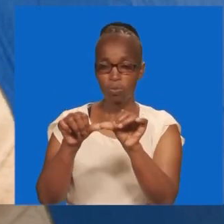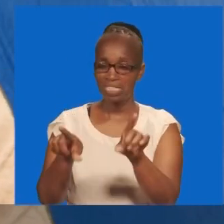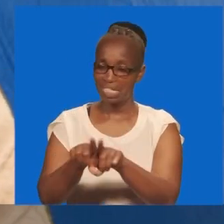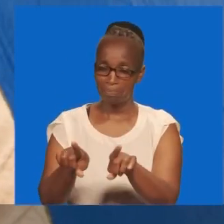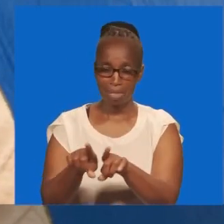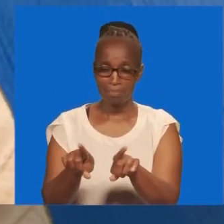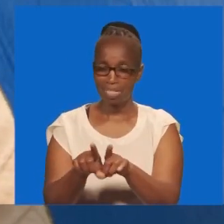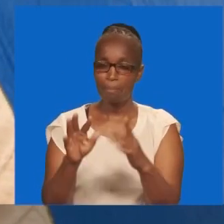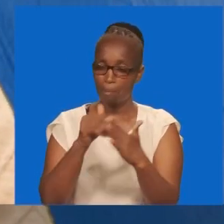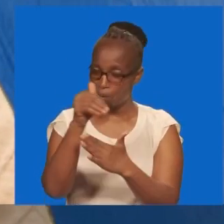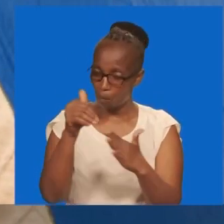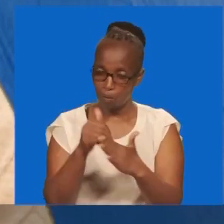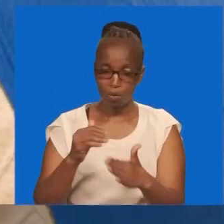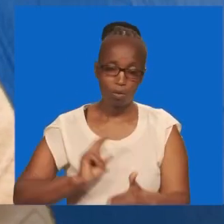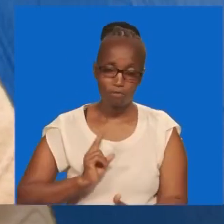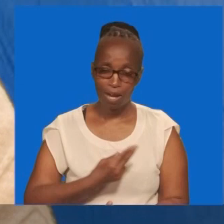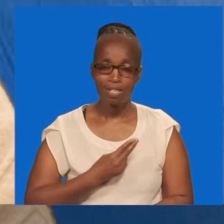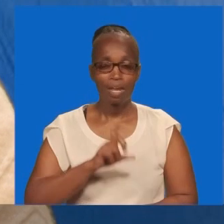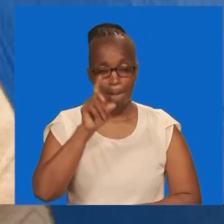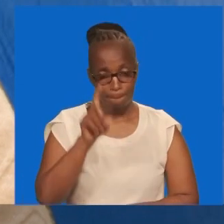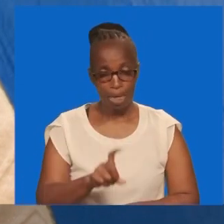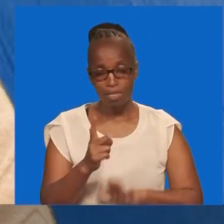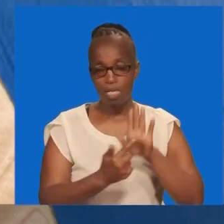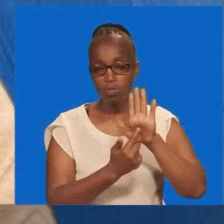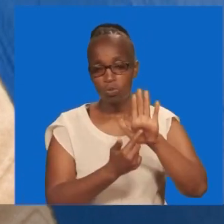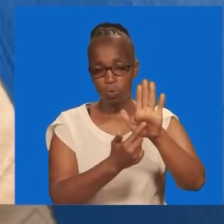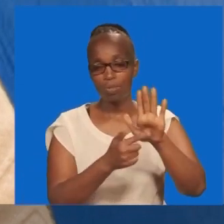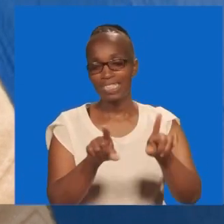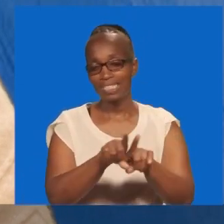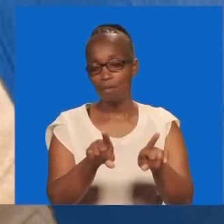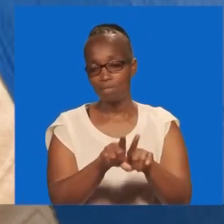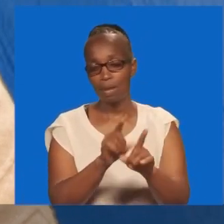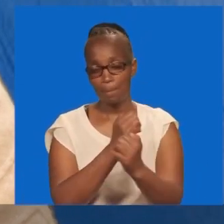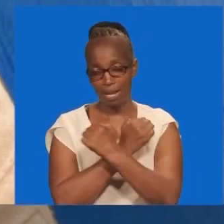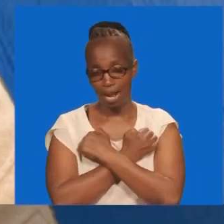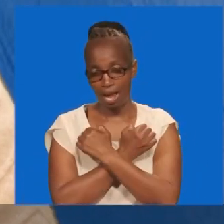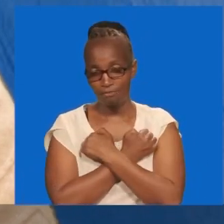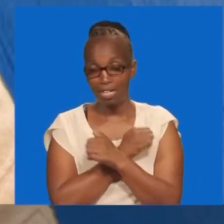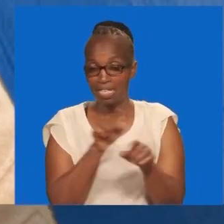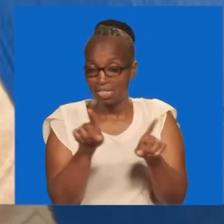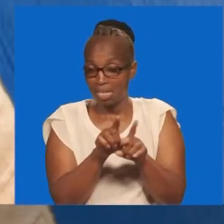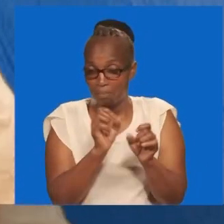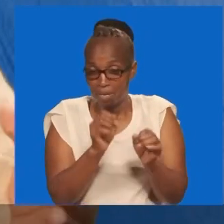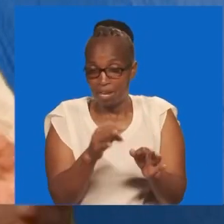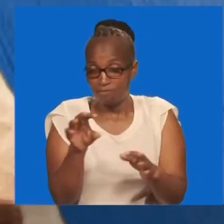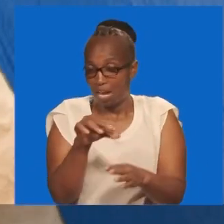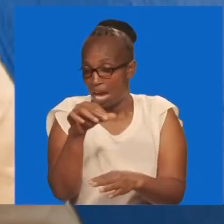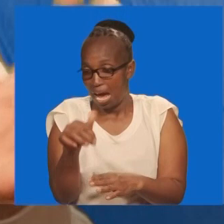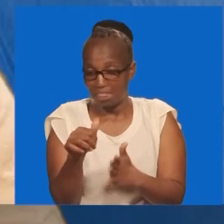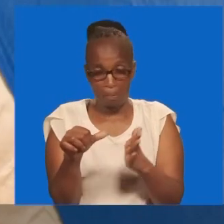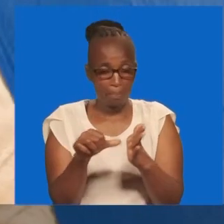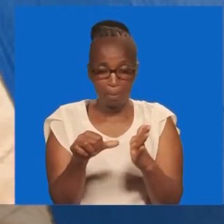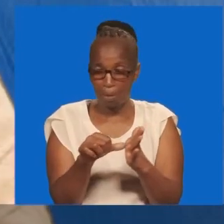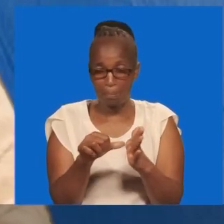wake. Endelea na tuendelee sisi wote kuonyeshana huo upendo kwa wengine,